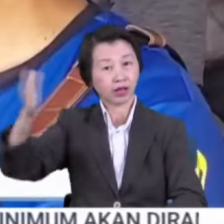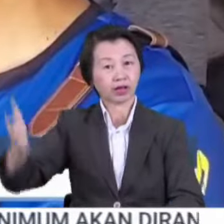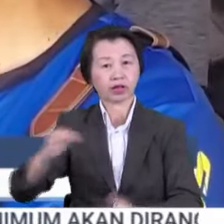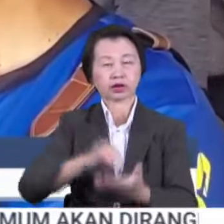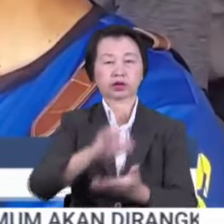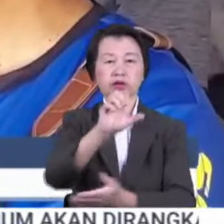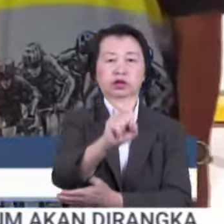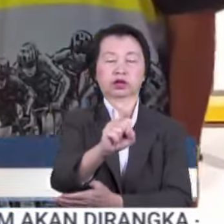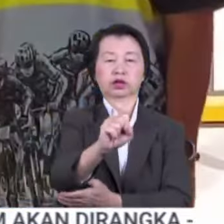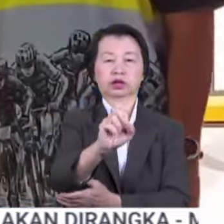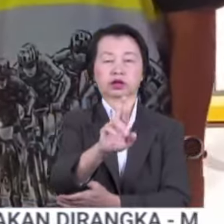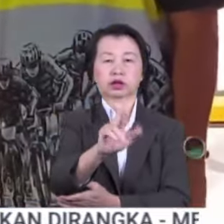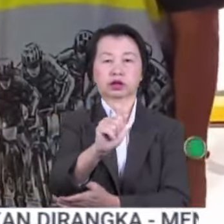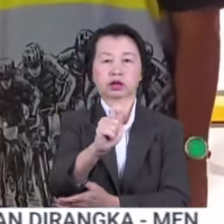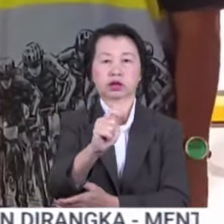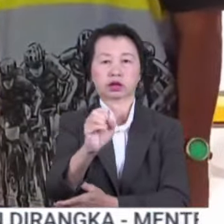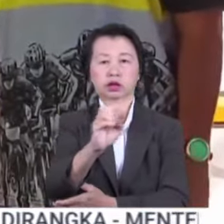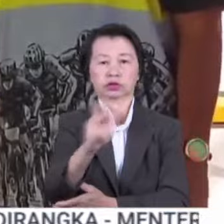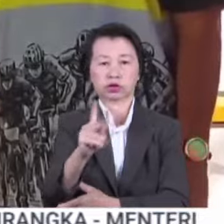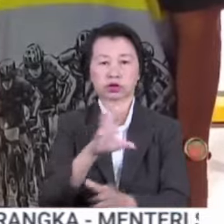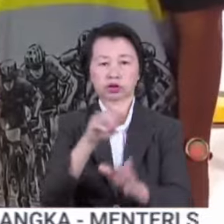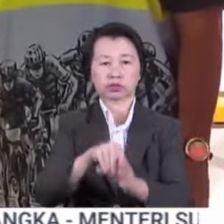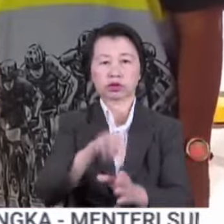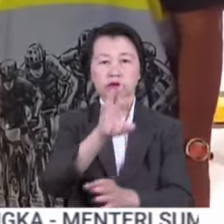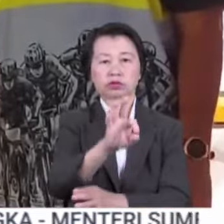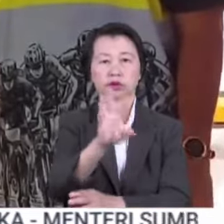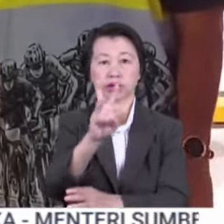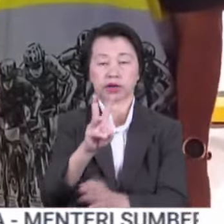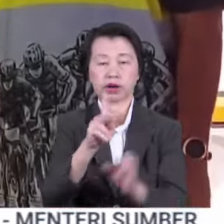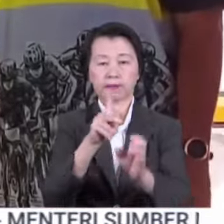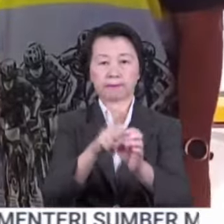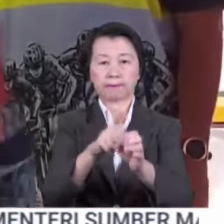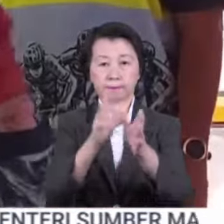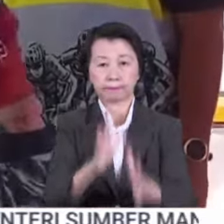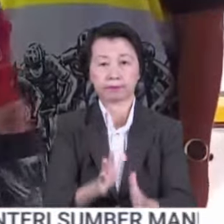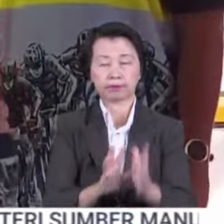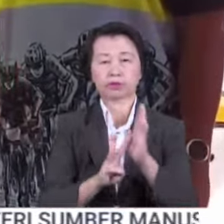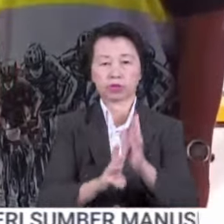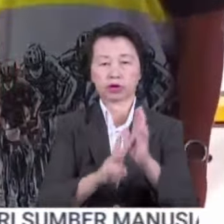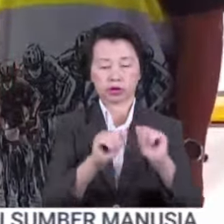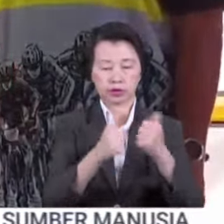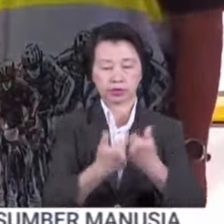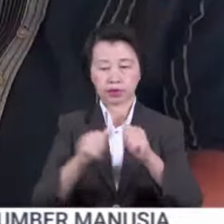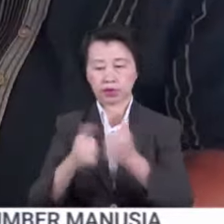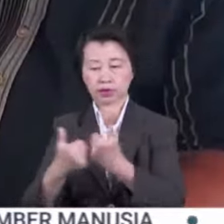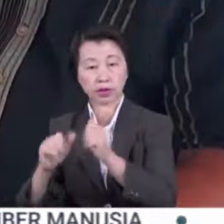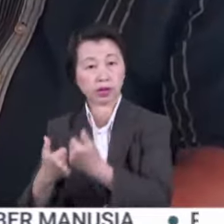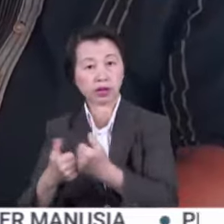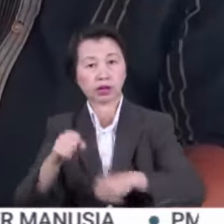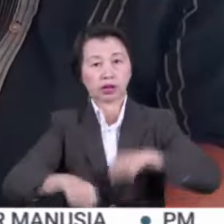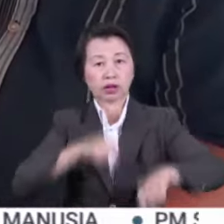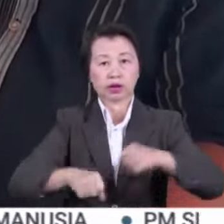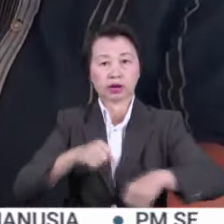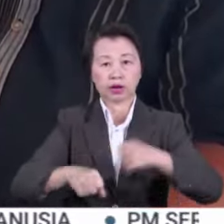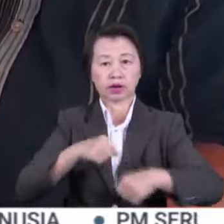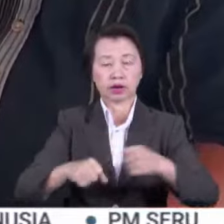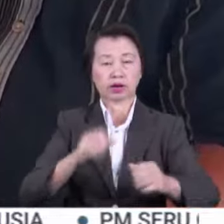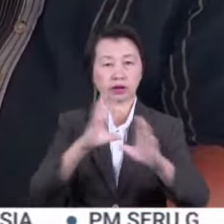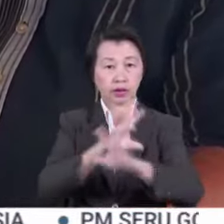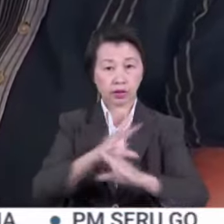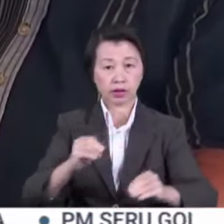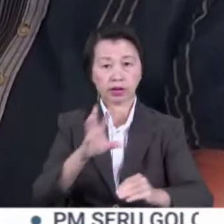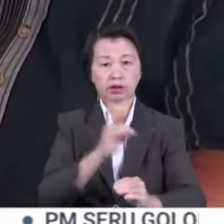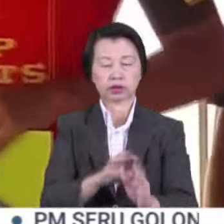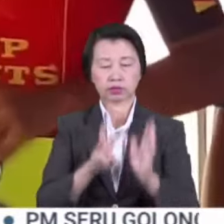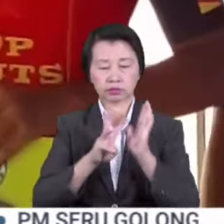serato acara tersebut disertai 96 peserta mewakili persatuan persatuan berbasikal seluruh negeri selain